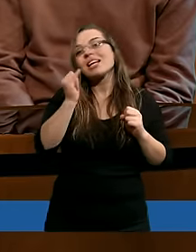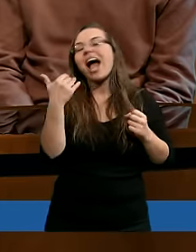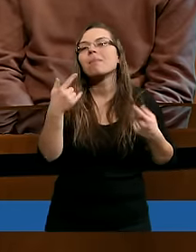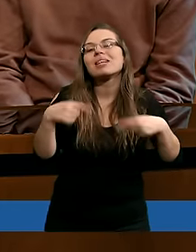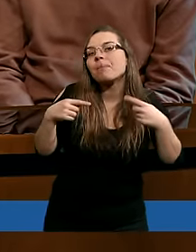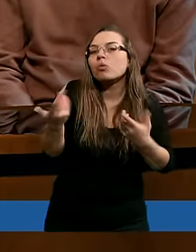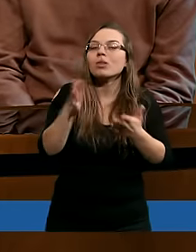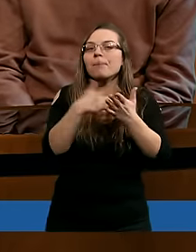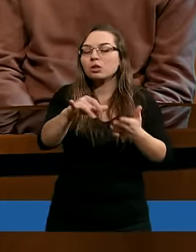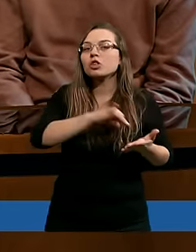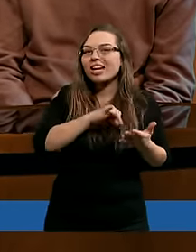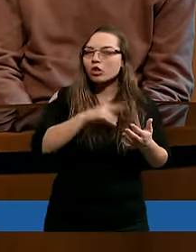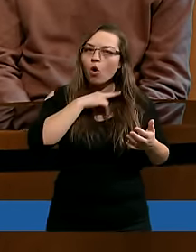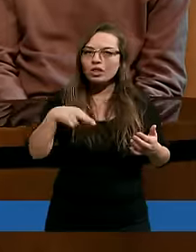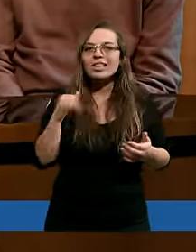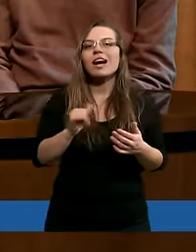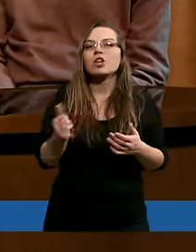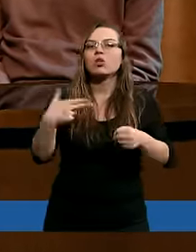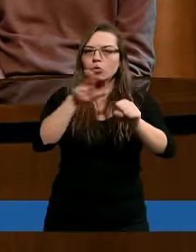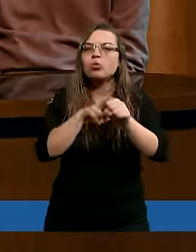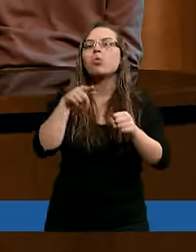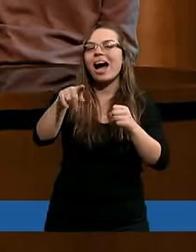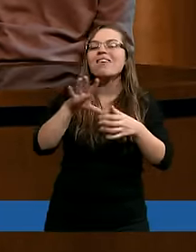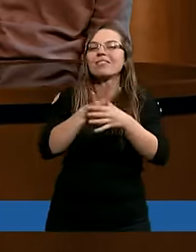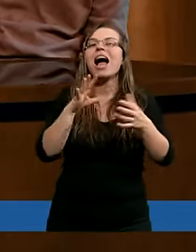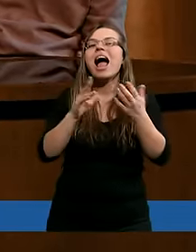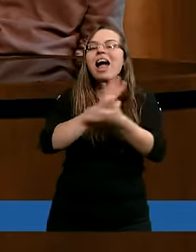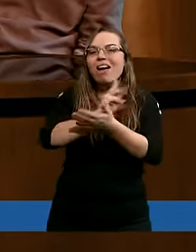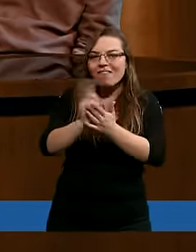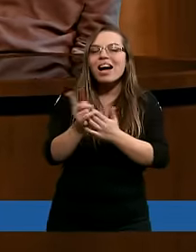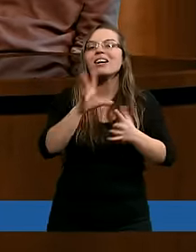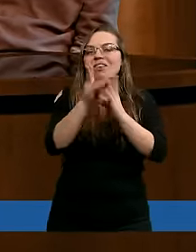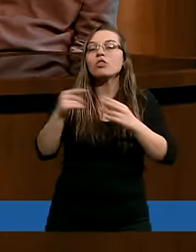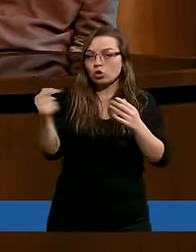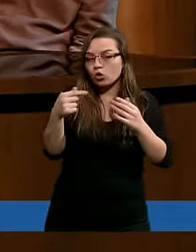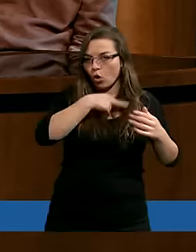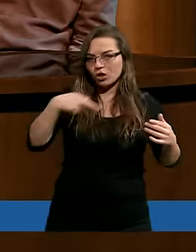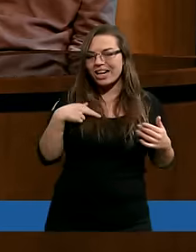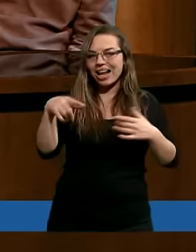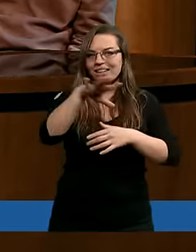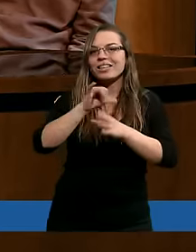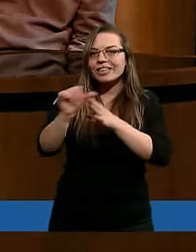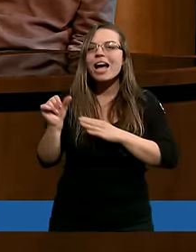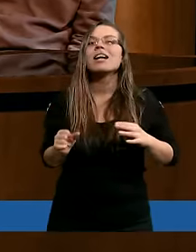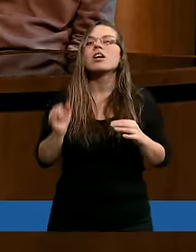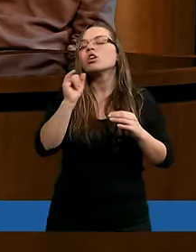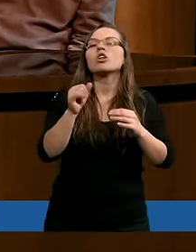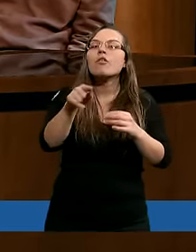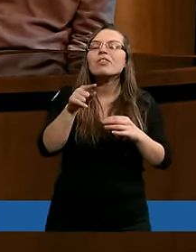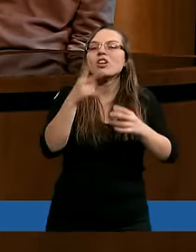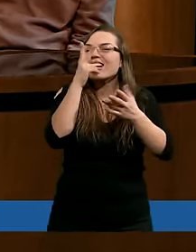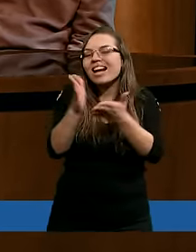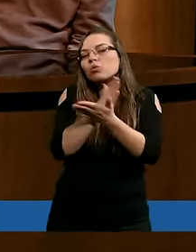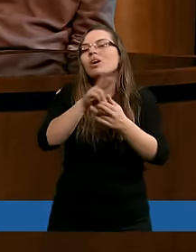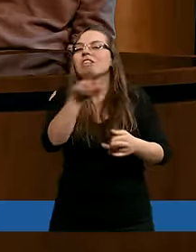jakby nie było naszej grzeszności, która dotyczy wszystkich nas. Niektóre grzechy są